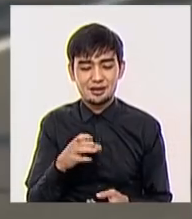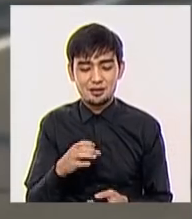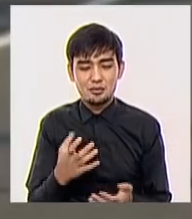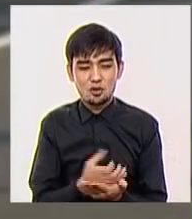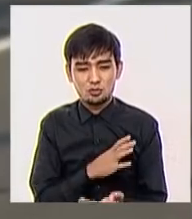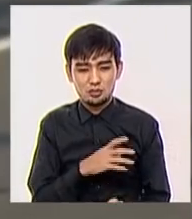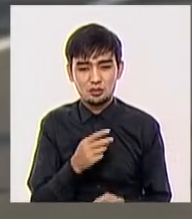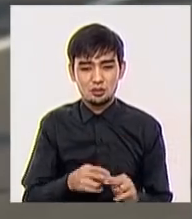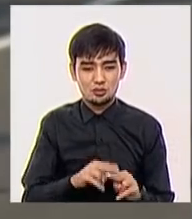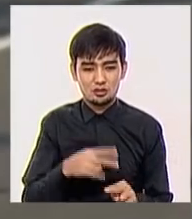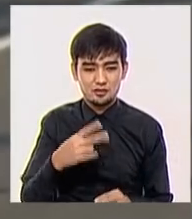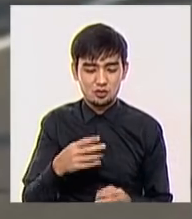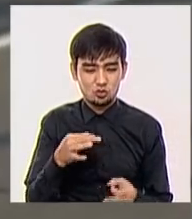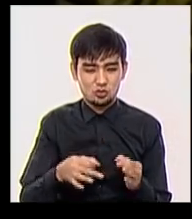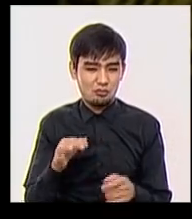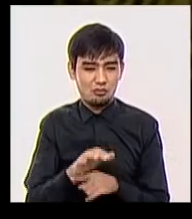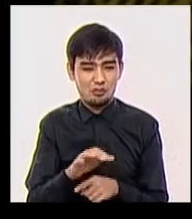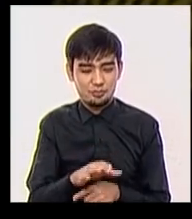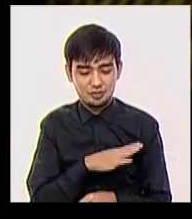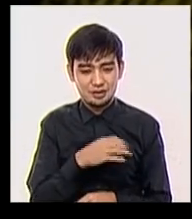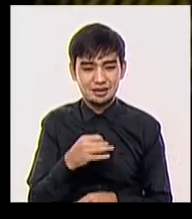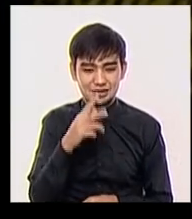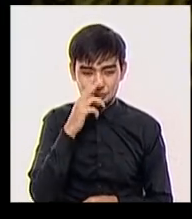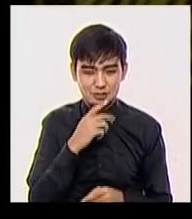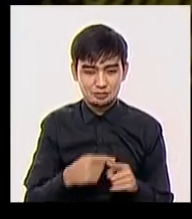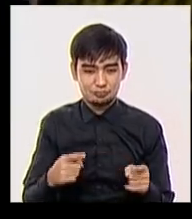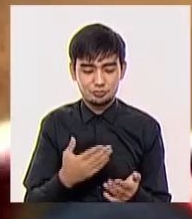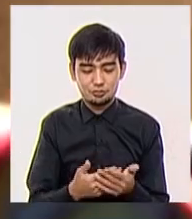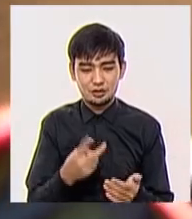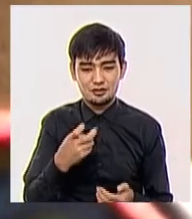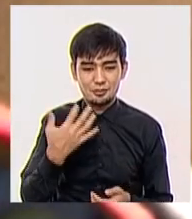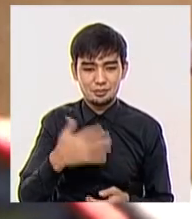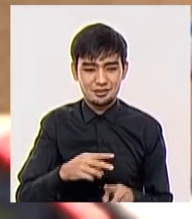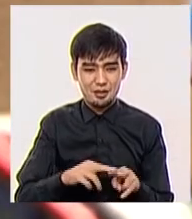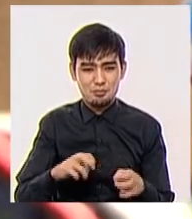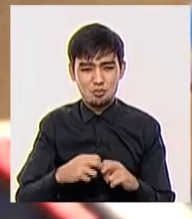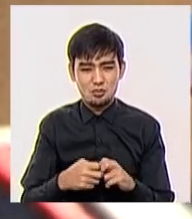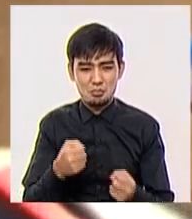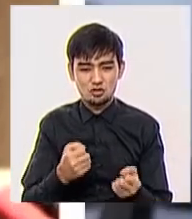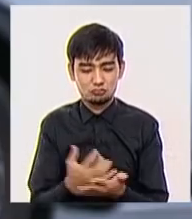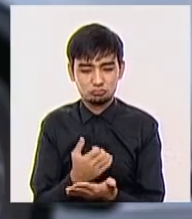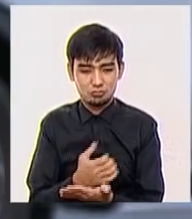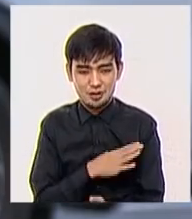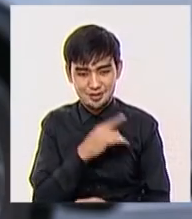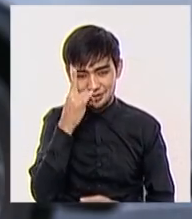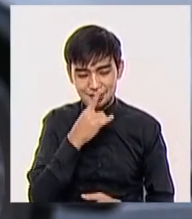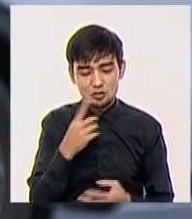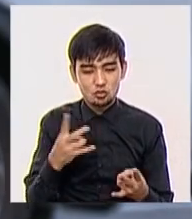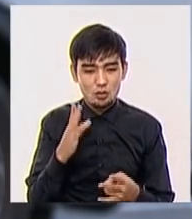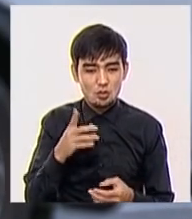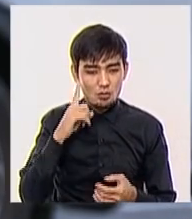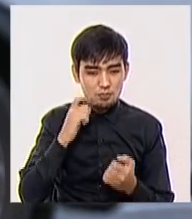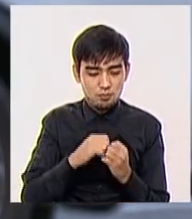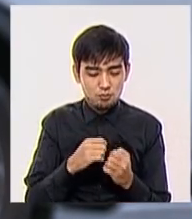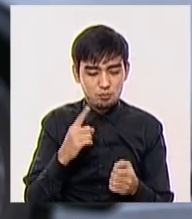у которого 20 судебных обременений за три месяца обнаружили 250 таких проблемных авто казахстанцам следует помнить о